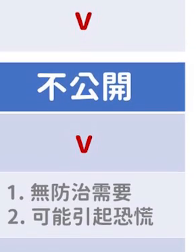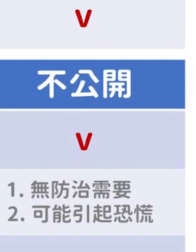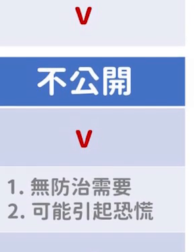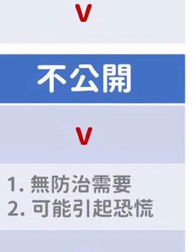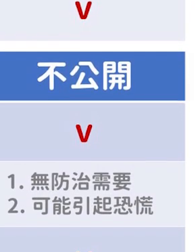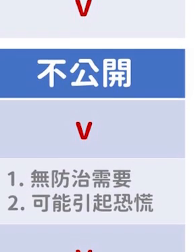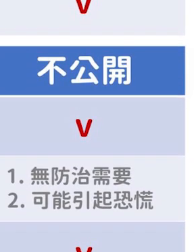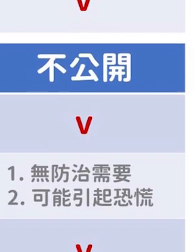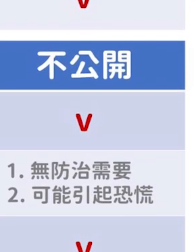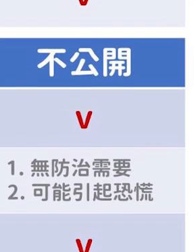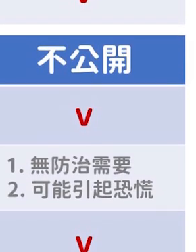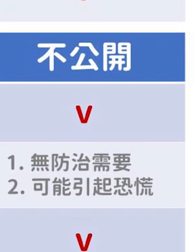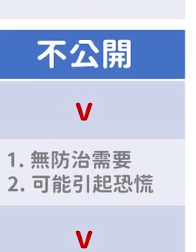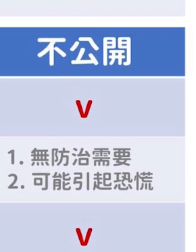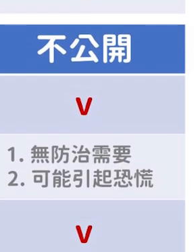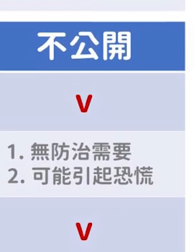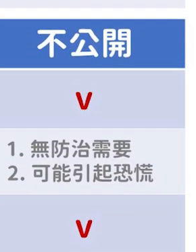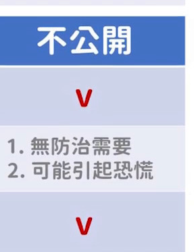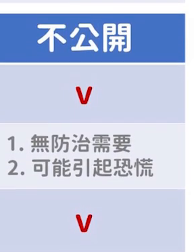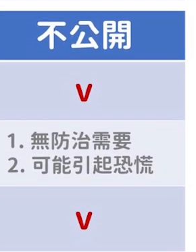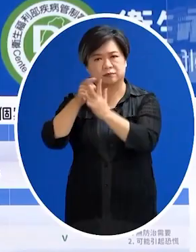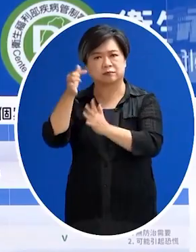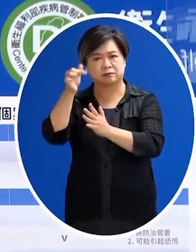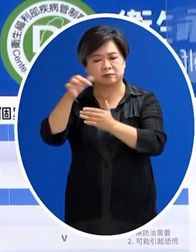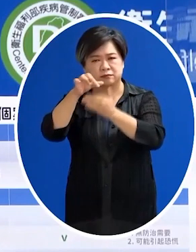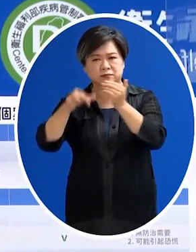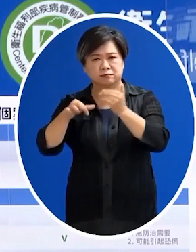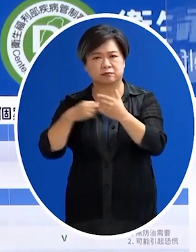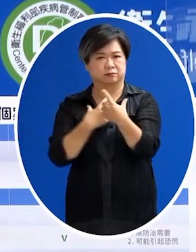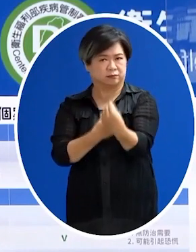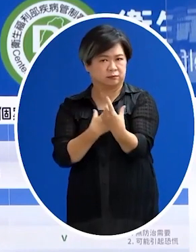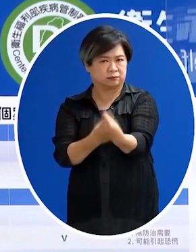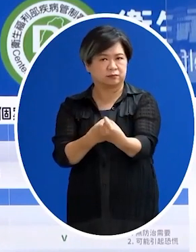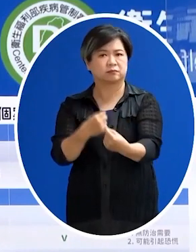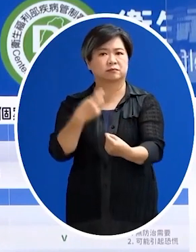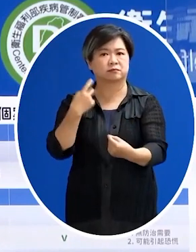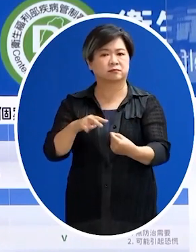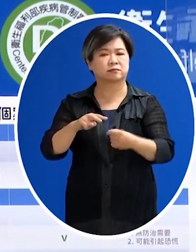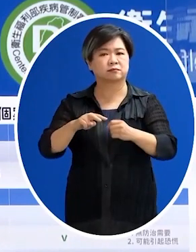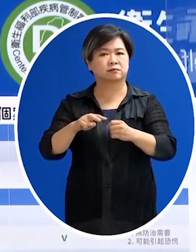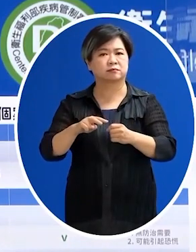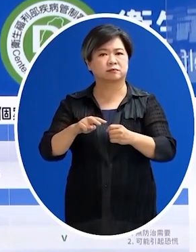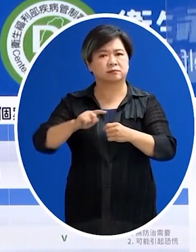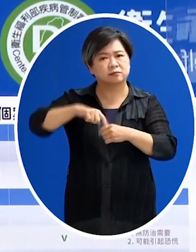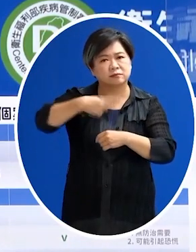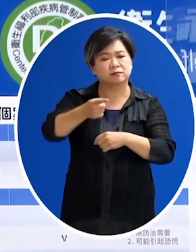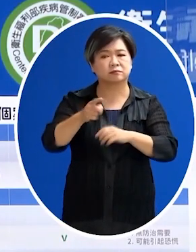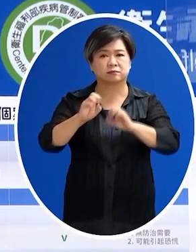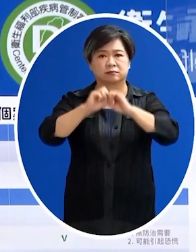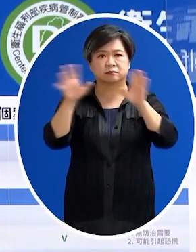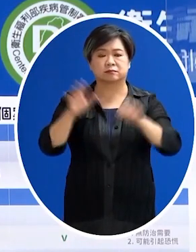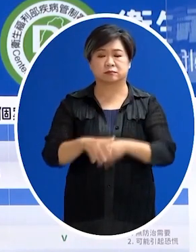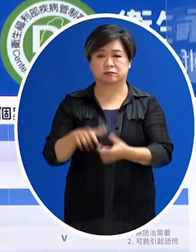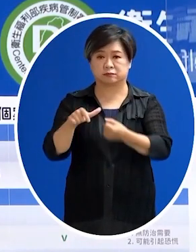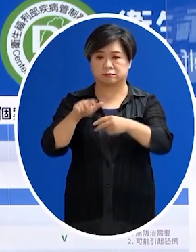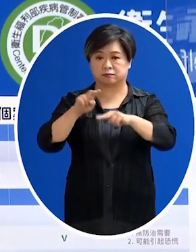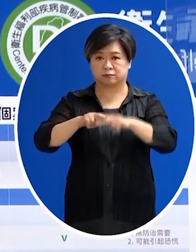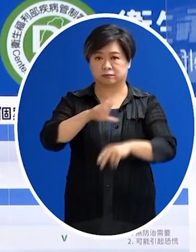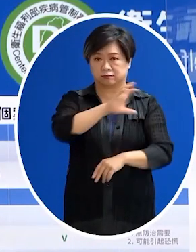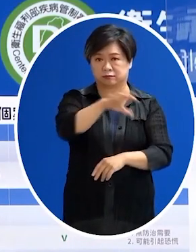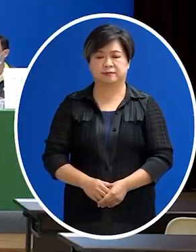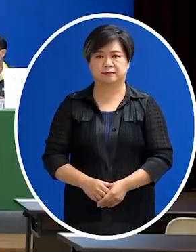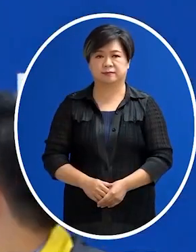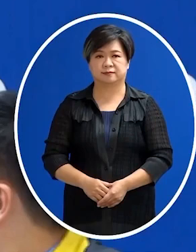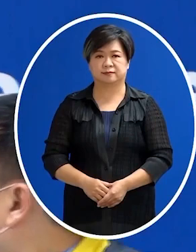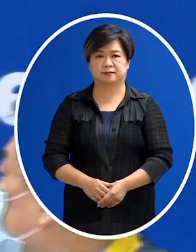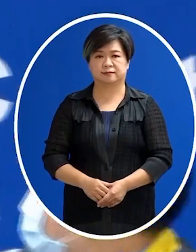会确诊个案资料发布原则，来发布确诊个案的公共场所的活动